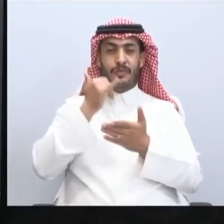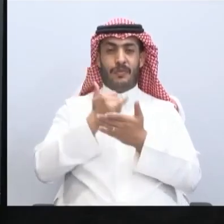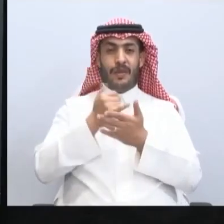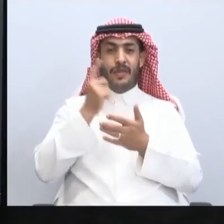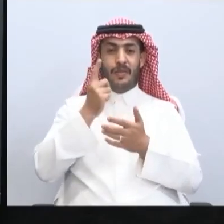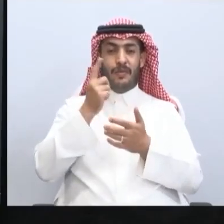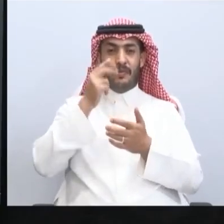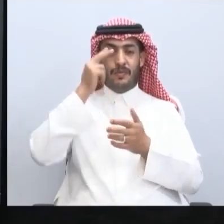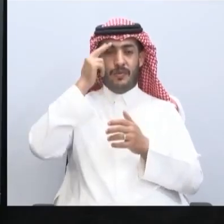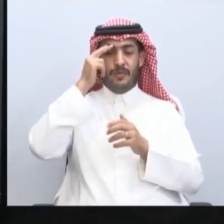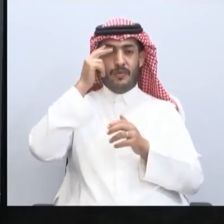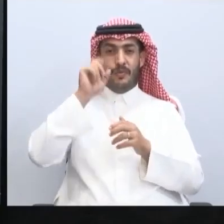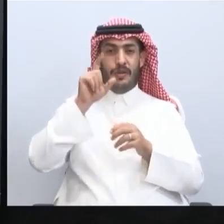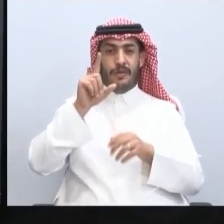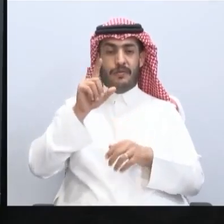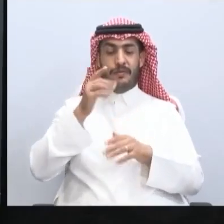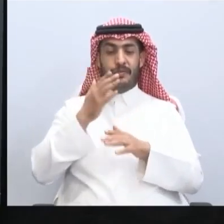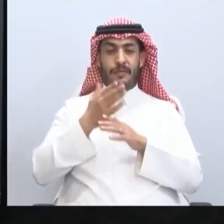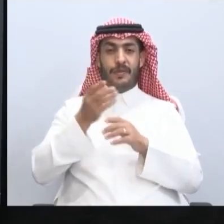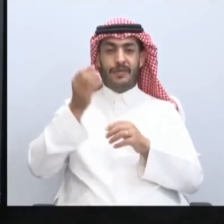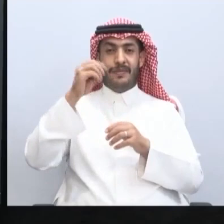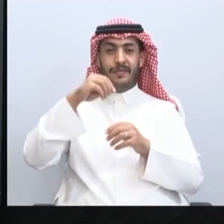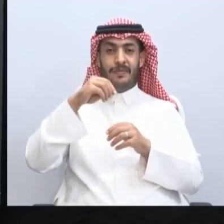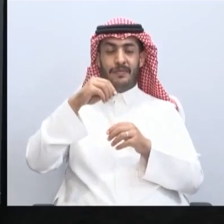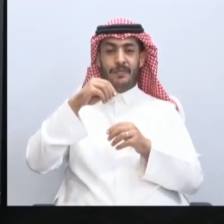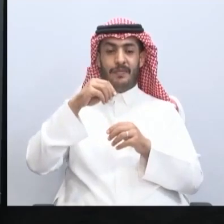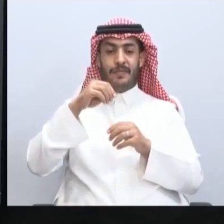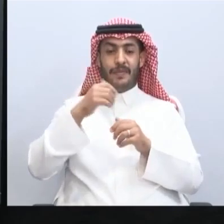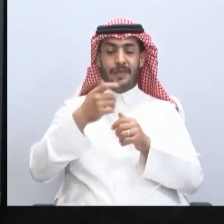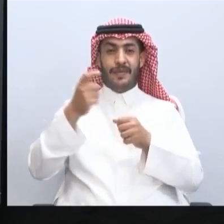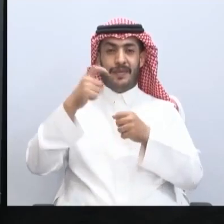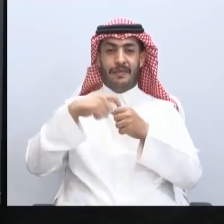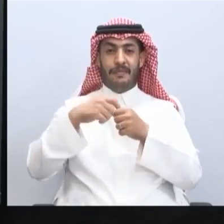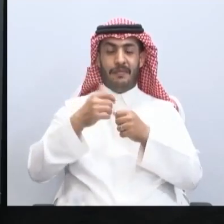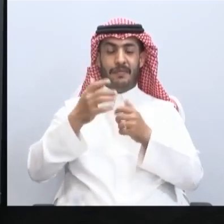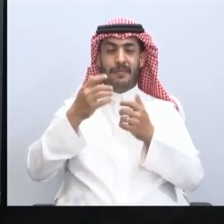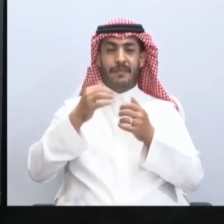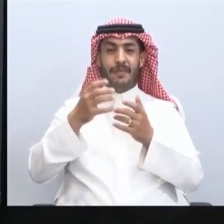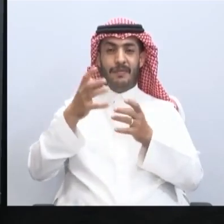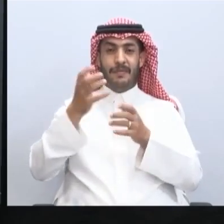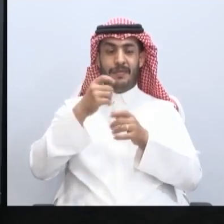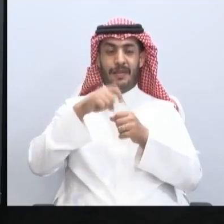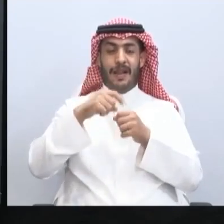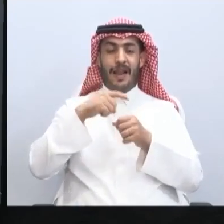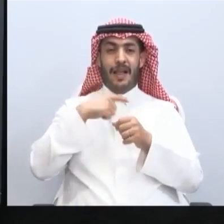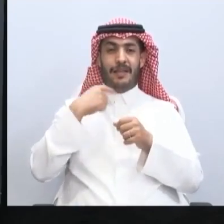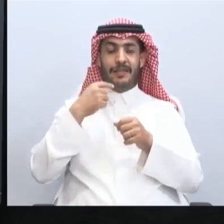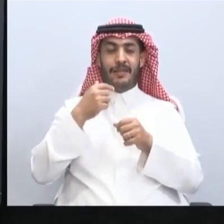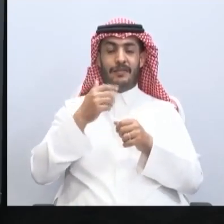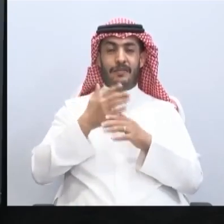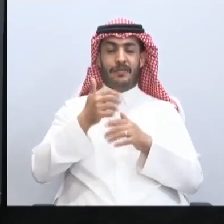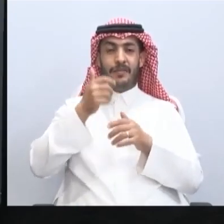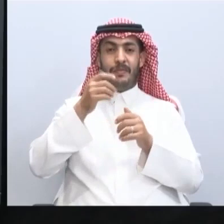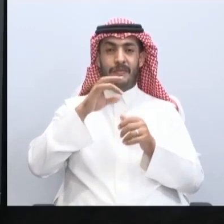الدوله السعوديه الاولى واضف على ذلك بعد ضمهم للاحساء اصبحت هذه الدوله